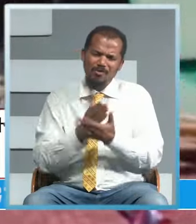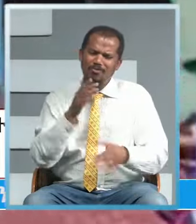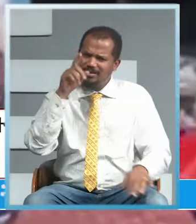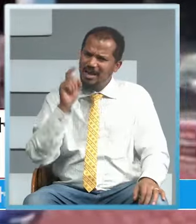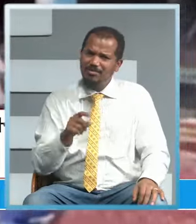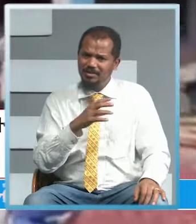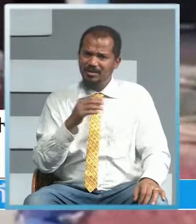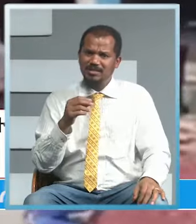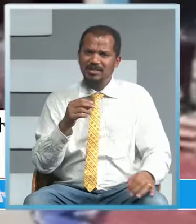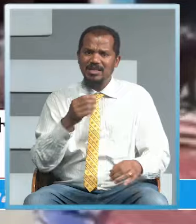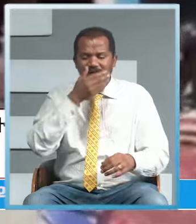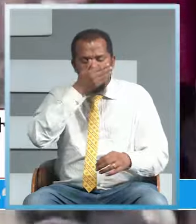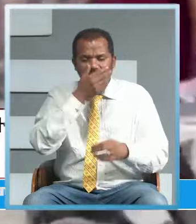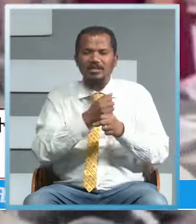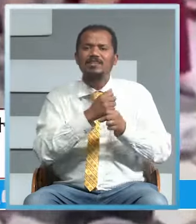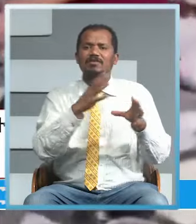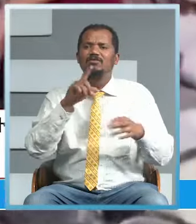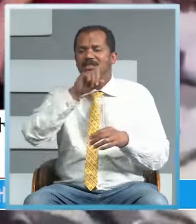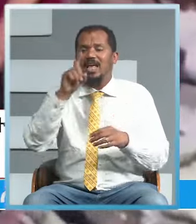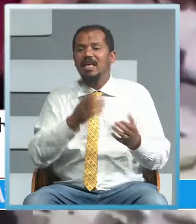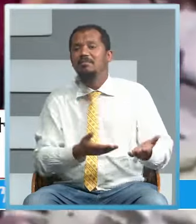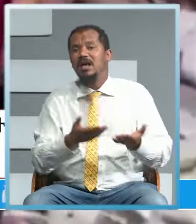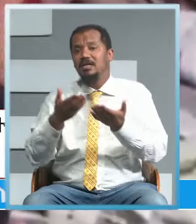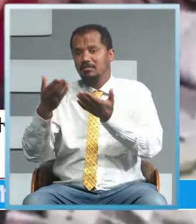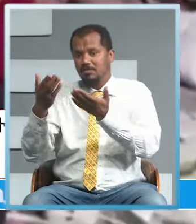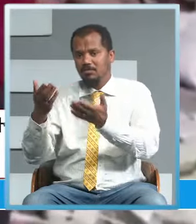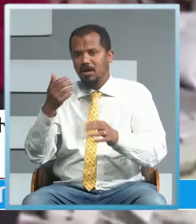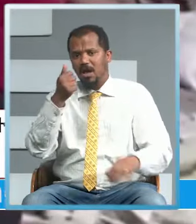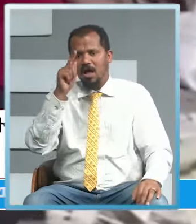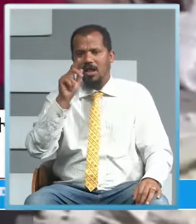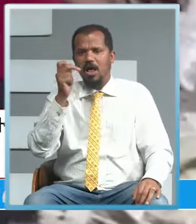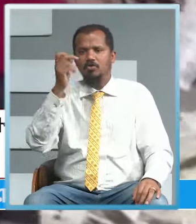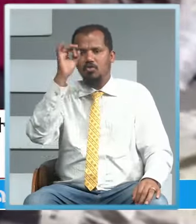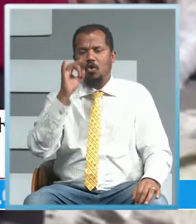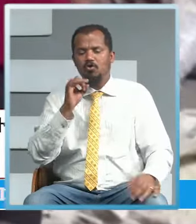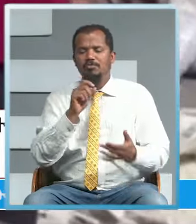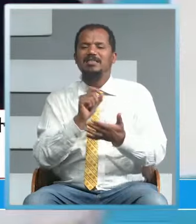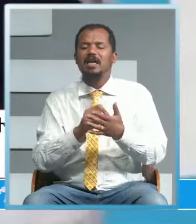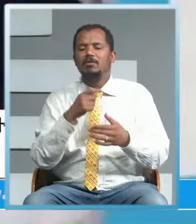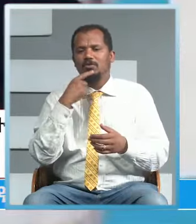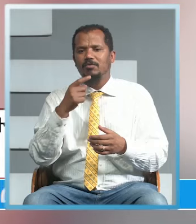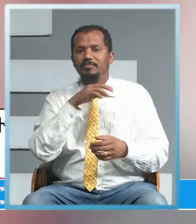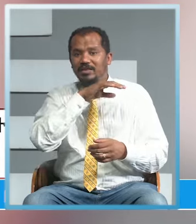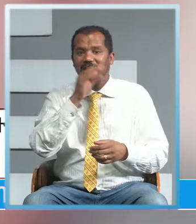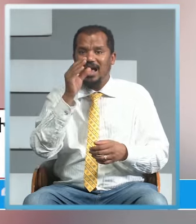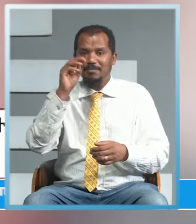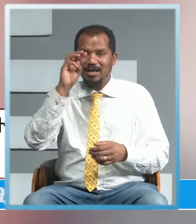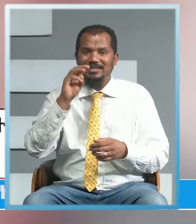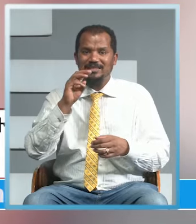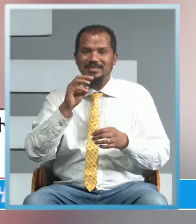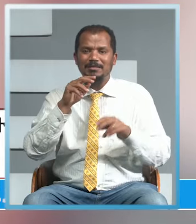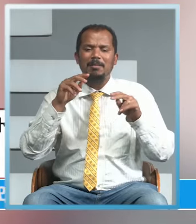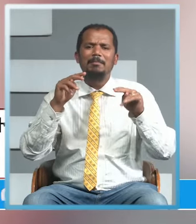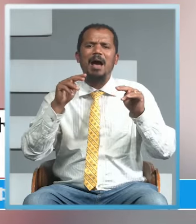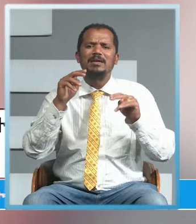ጦርነቱ ማብቃት እንዳለበትና ታጋቾችም እንዲፈቱ ጥያቄ ማቅረባቸውን አናዶሉ በዘገባው ገልጿል። እስራኤል የሐማሱን